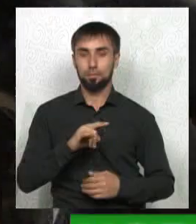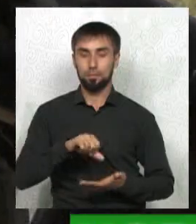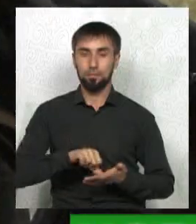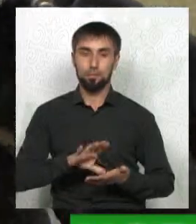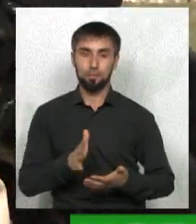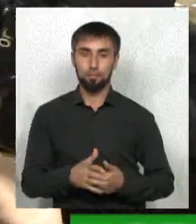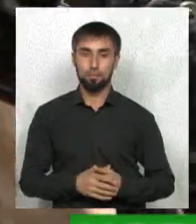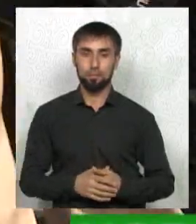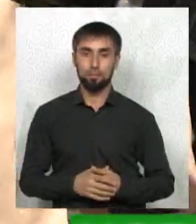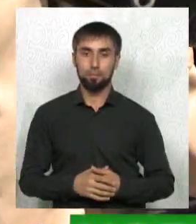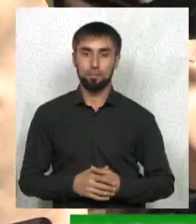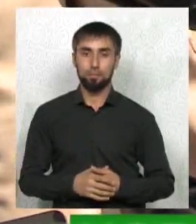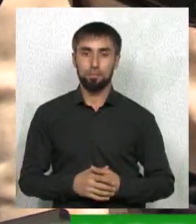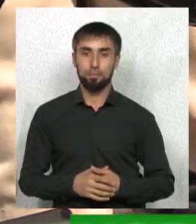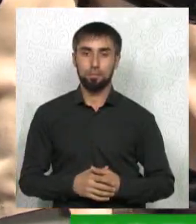Истребитель.